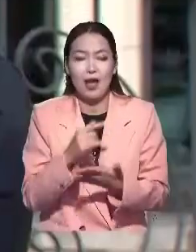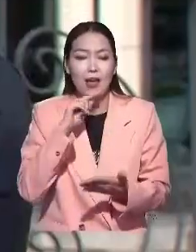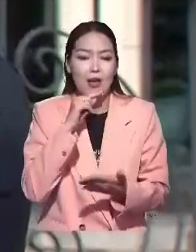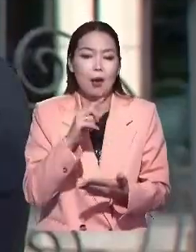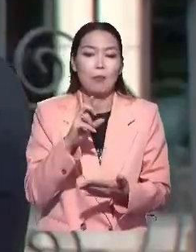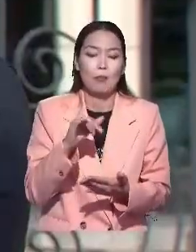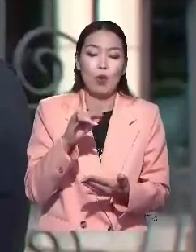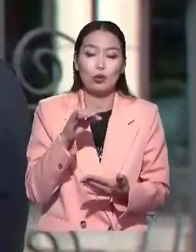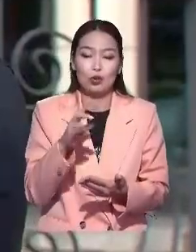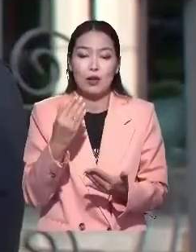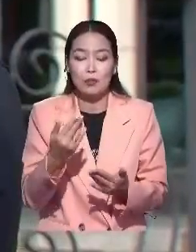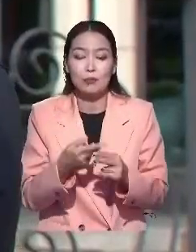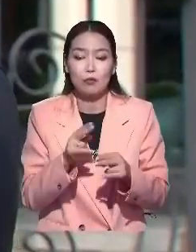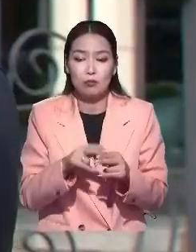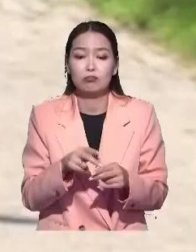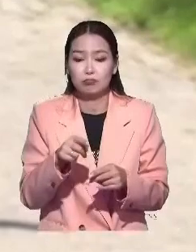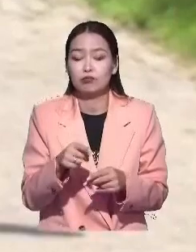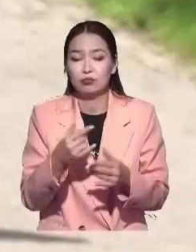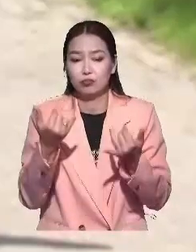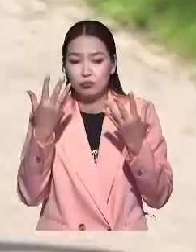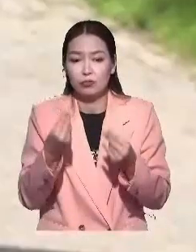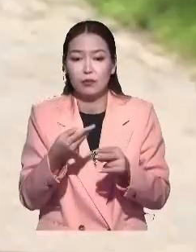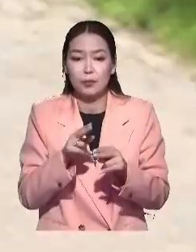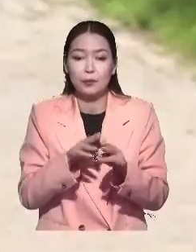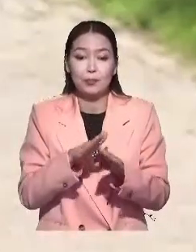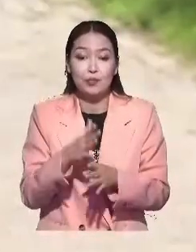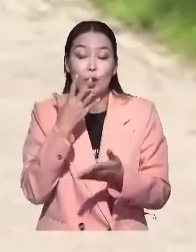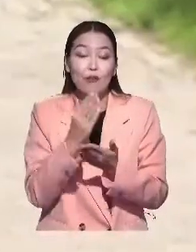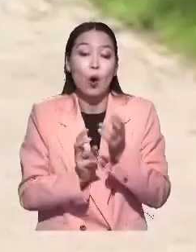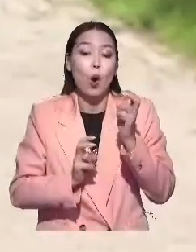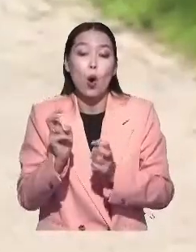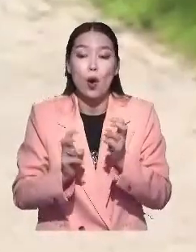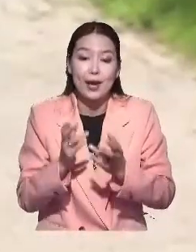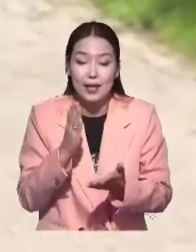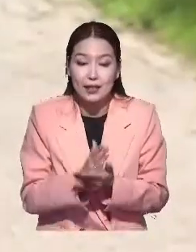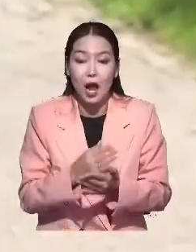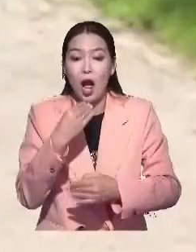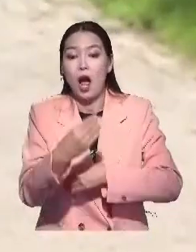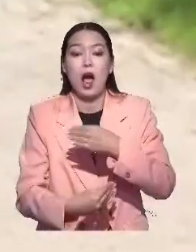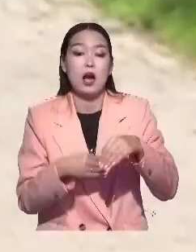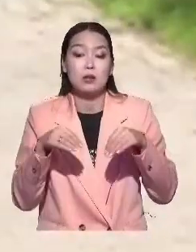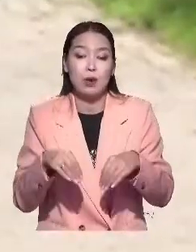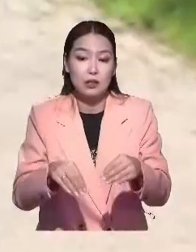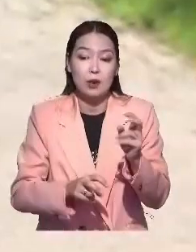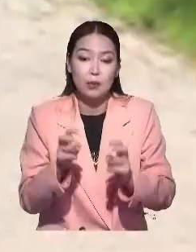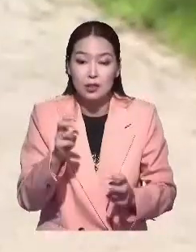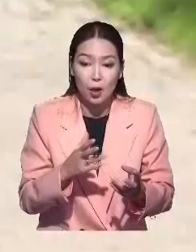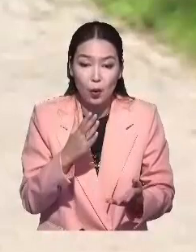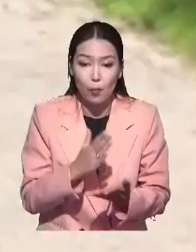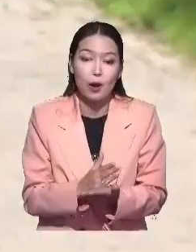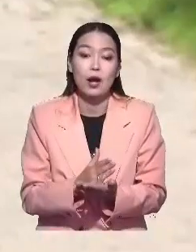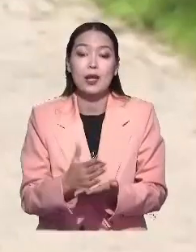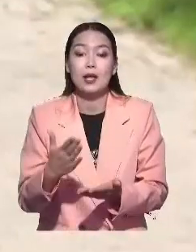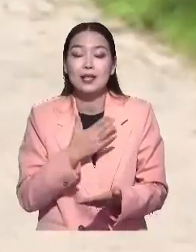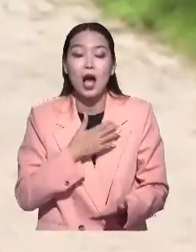жүйеге көшетін уақыт әлдеқашан жеткенін айтады. Өзіміздің өңдеуші сектор бар, бізде агро өндірістік кәсіпорындар бар. Яғни